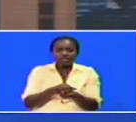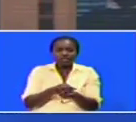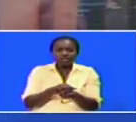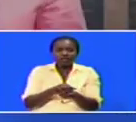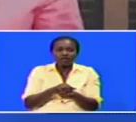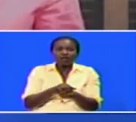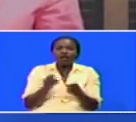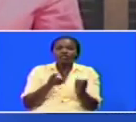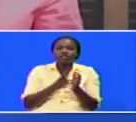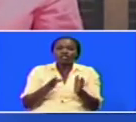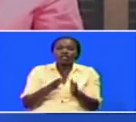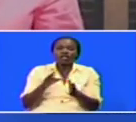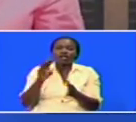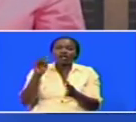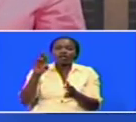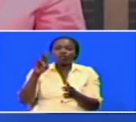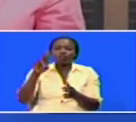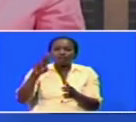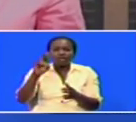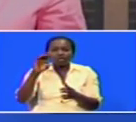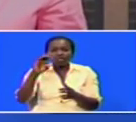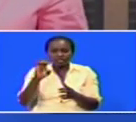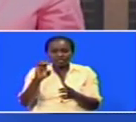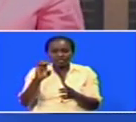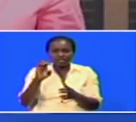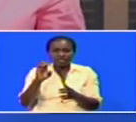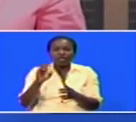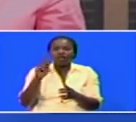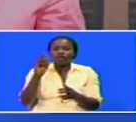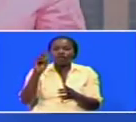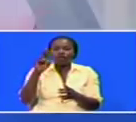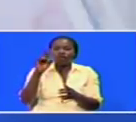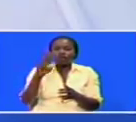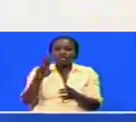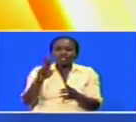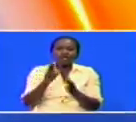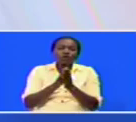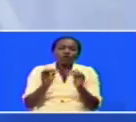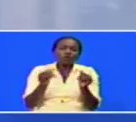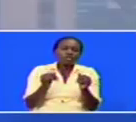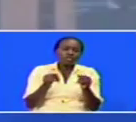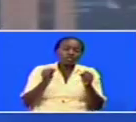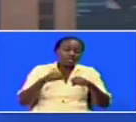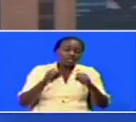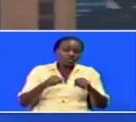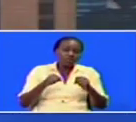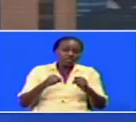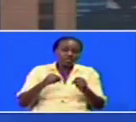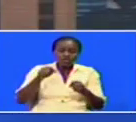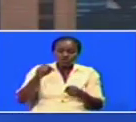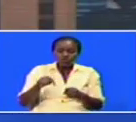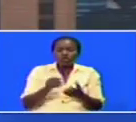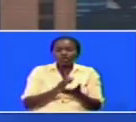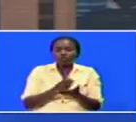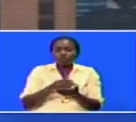Masi Korira, asante sana akiwa anatuletea taarifa kamili kuhusiana na mkataba ambao umeweza kuafikiwa hii leo kati ya baraza